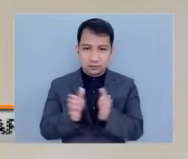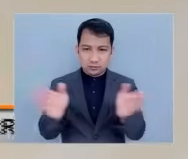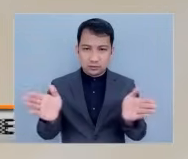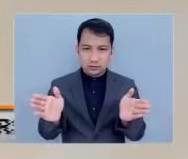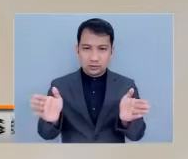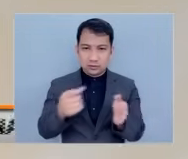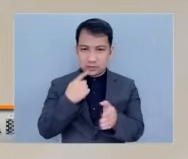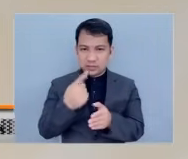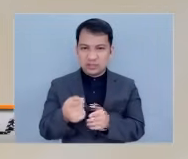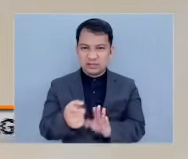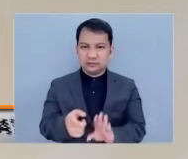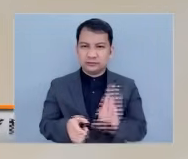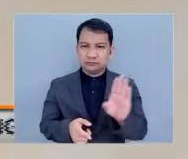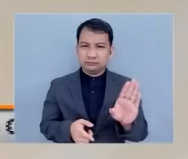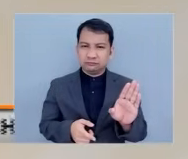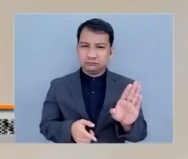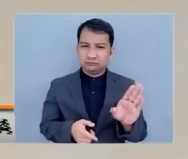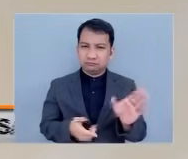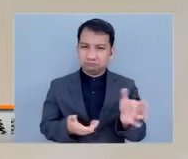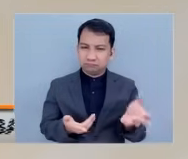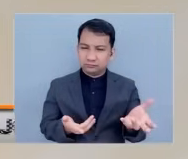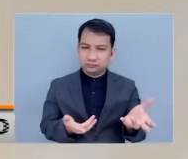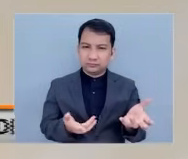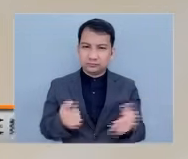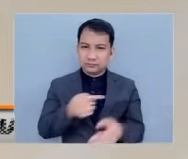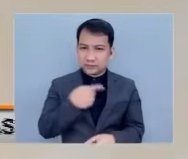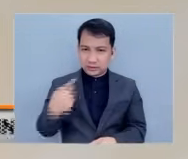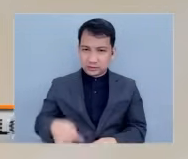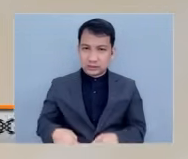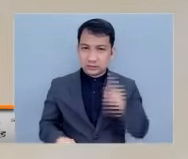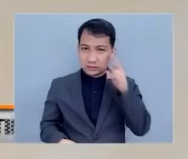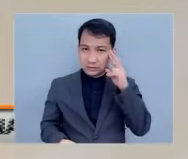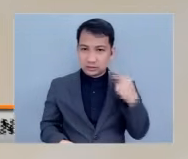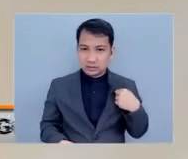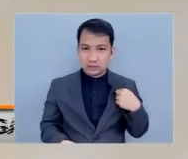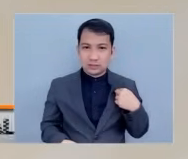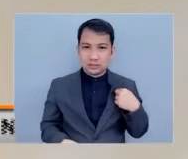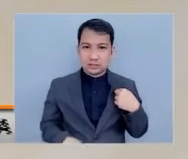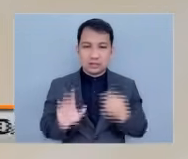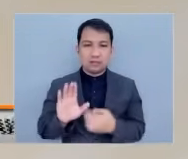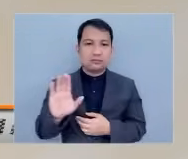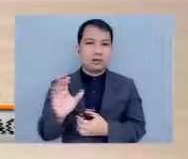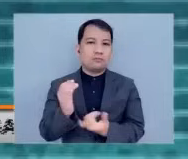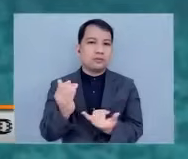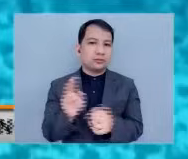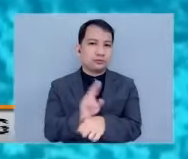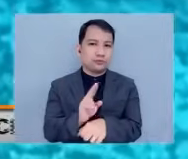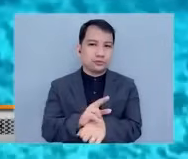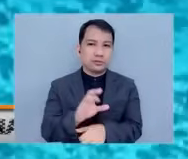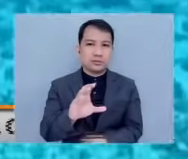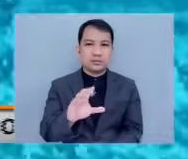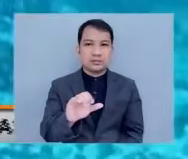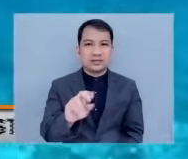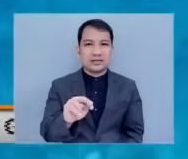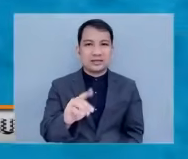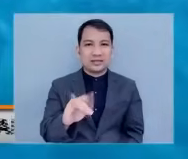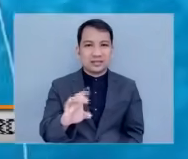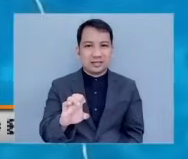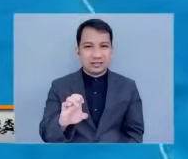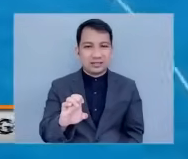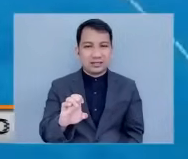nila yung Chinese and Vietnamese fishers ay gumagamit ng cyanide. Sa kabila